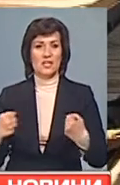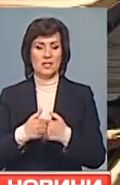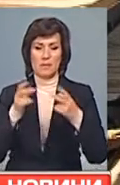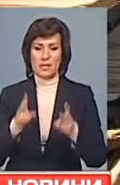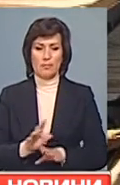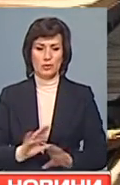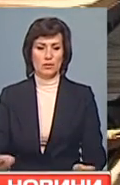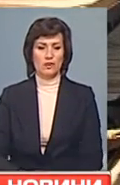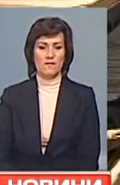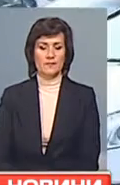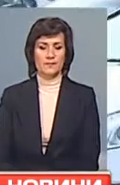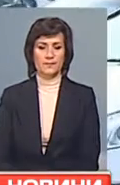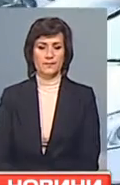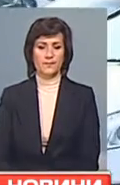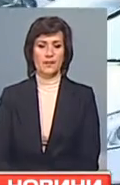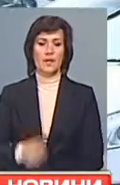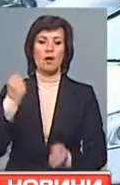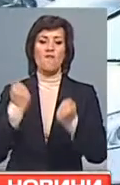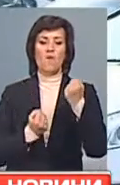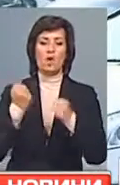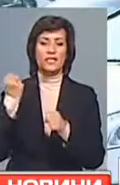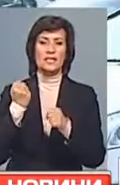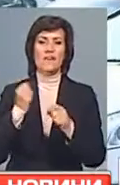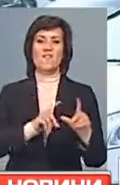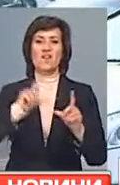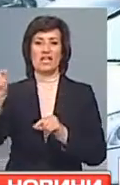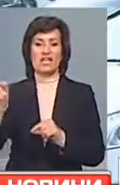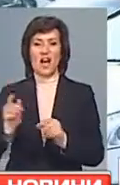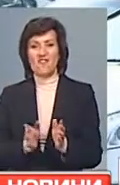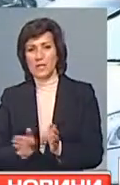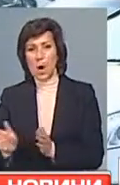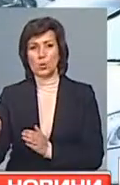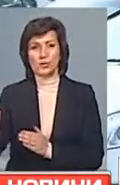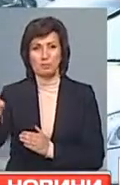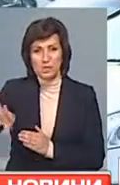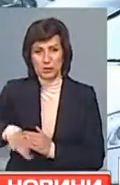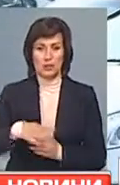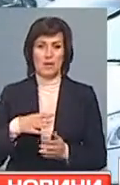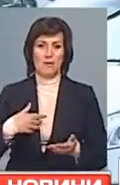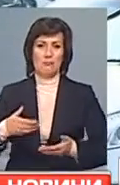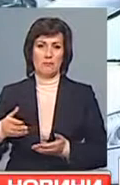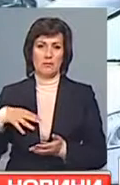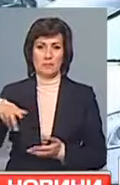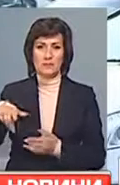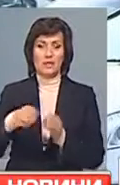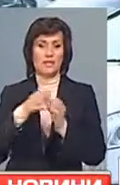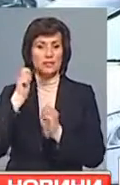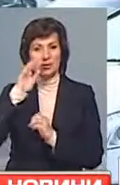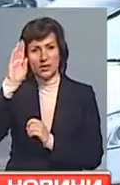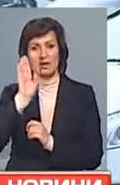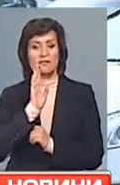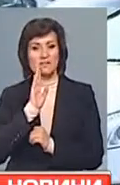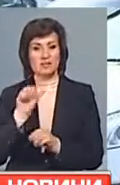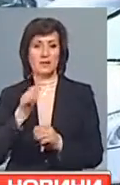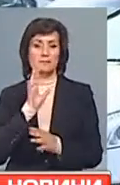не постраждав. Водій виїхав на узбіччя, власне, йшла дорогою 15-річна дівчина. Спочатку